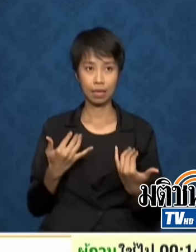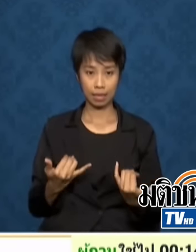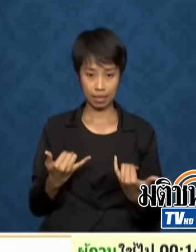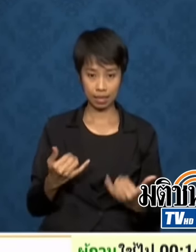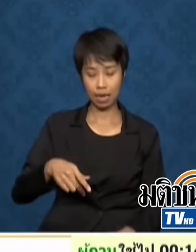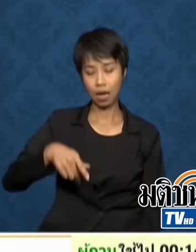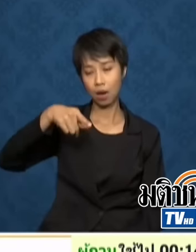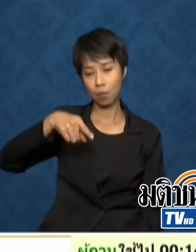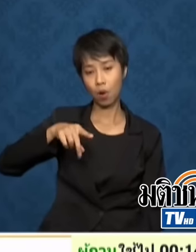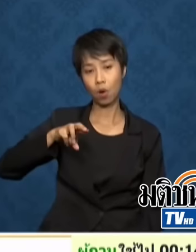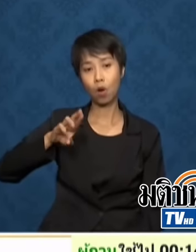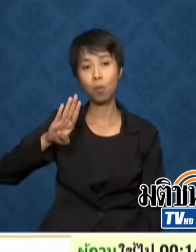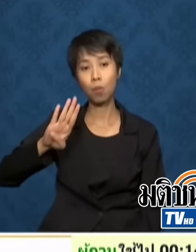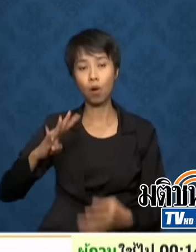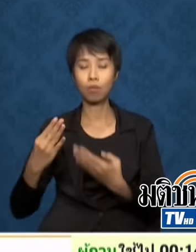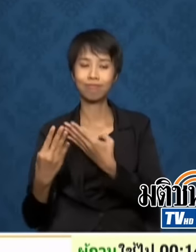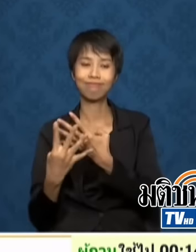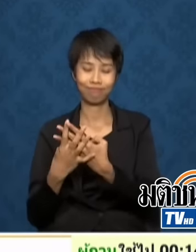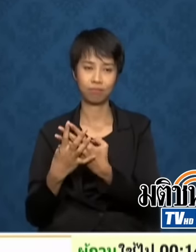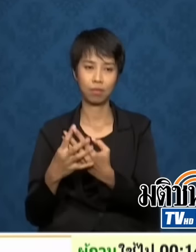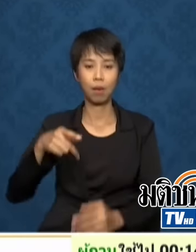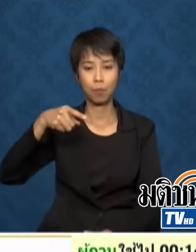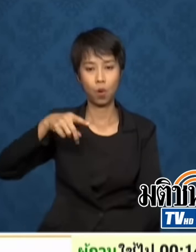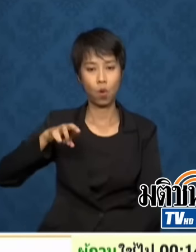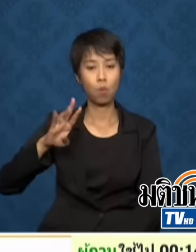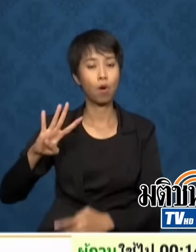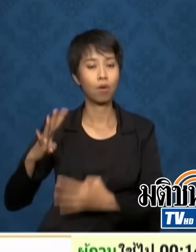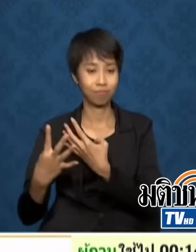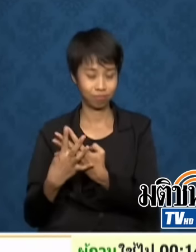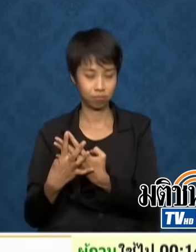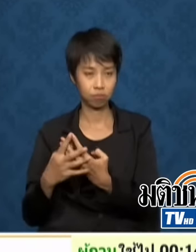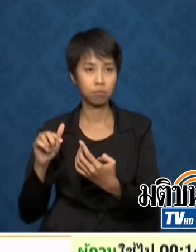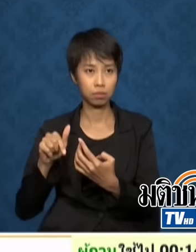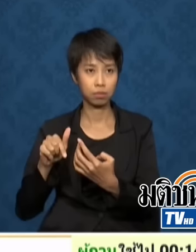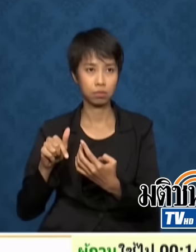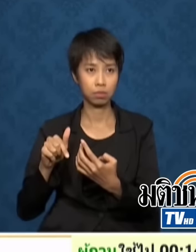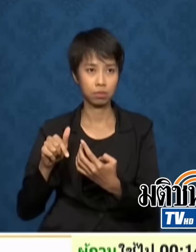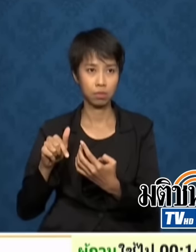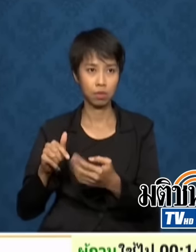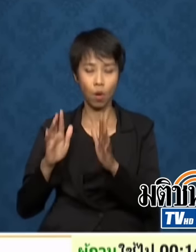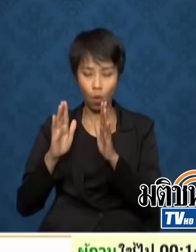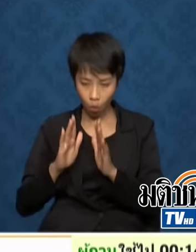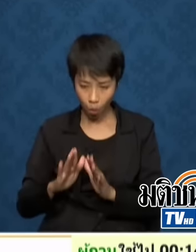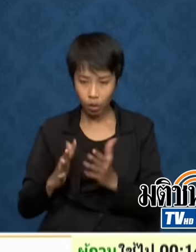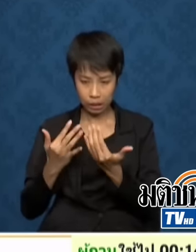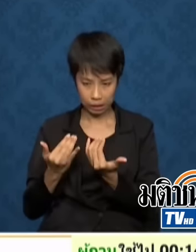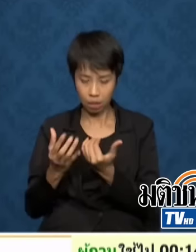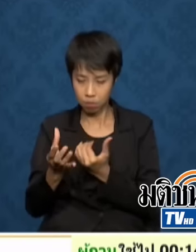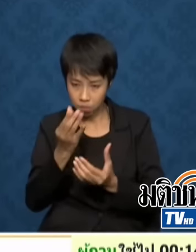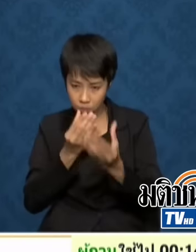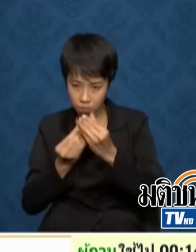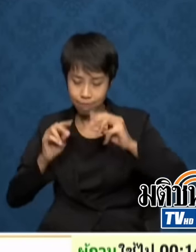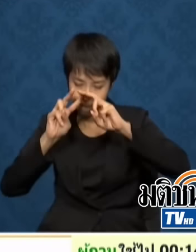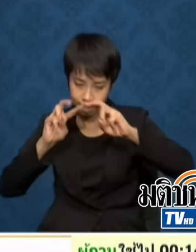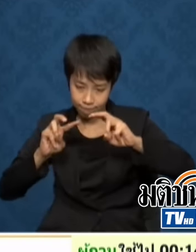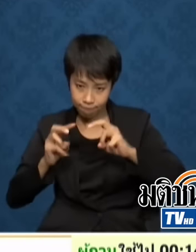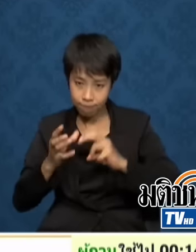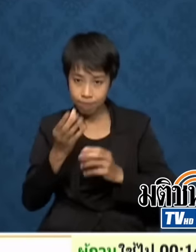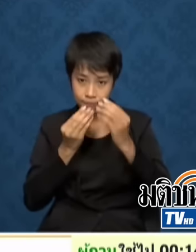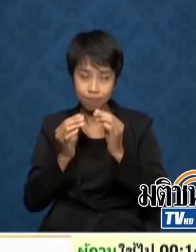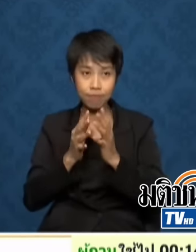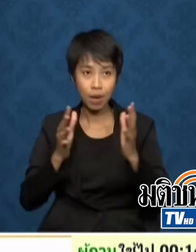ทัณฑ์งานราชทัณฑ์เป็นงานที่คนได้เข้ามาศึกษาเยอะแล้วผมก็ยังเรียนท่านโลมท่านบอก